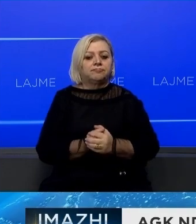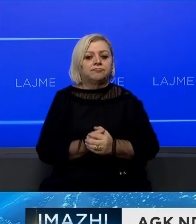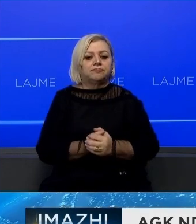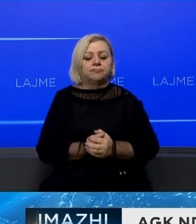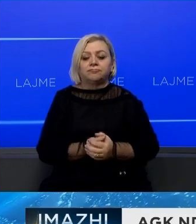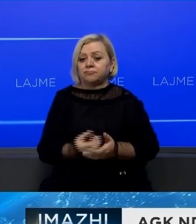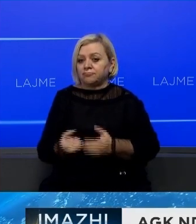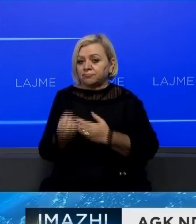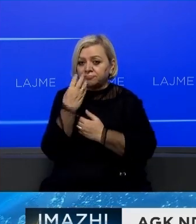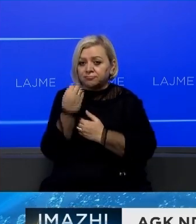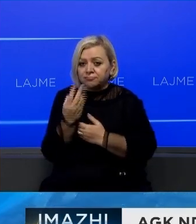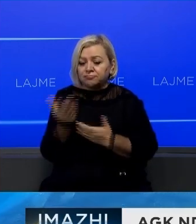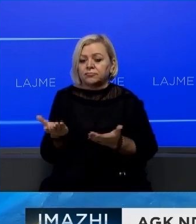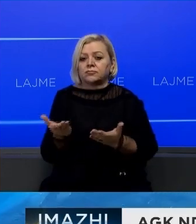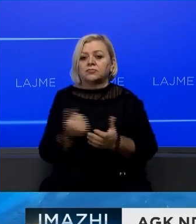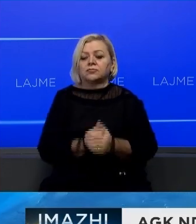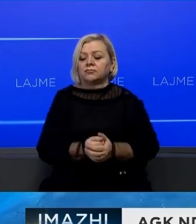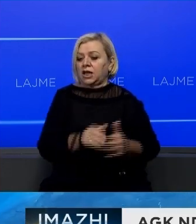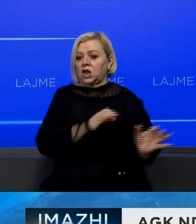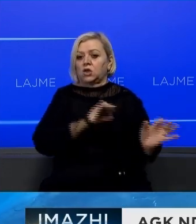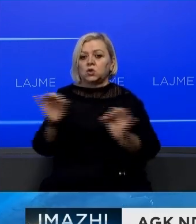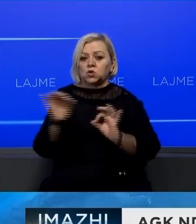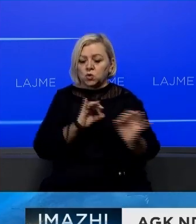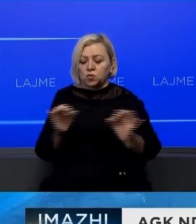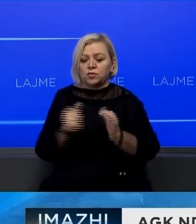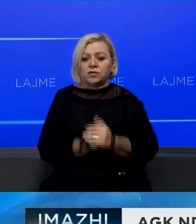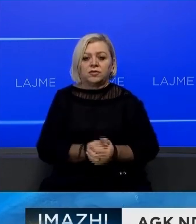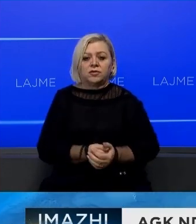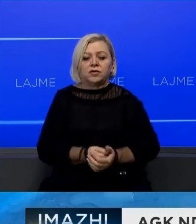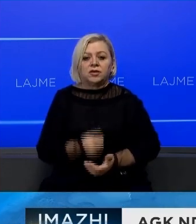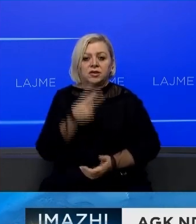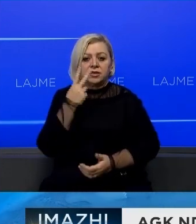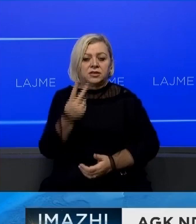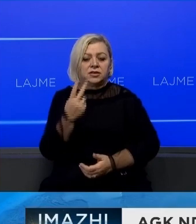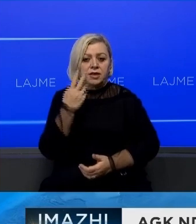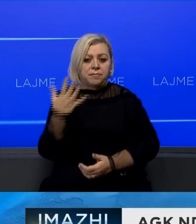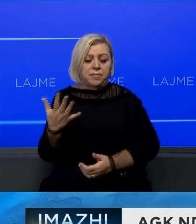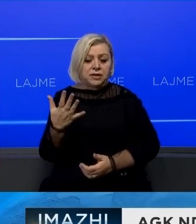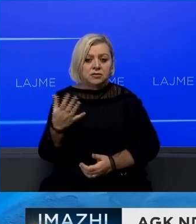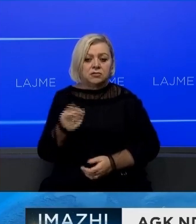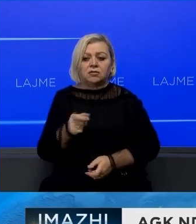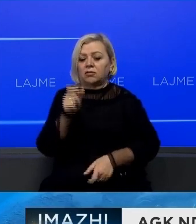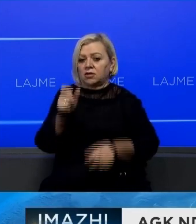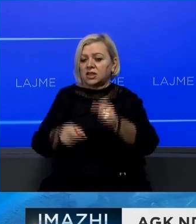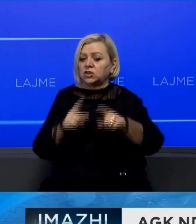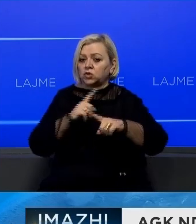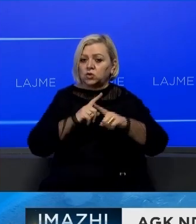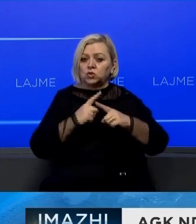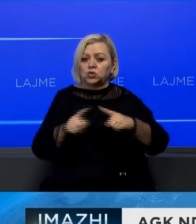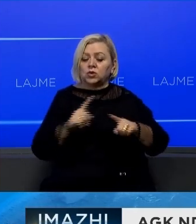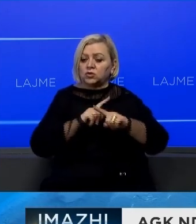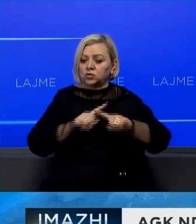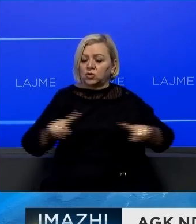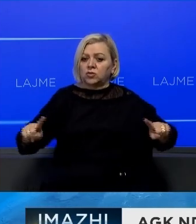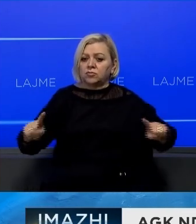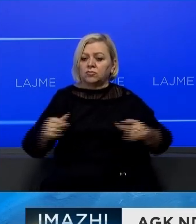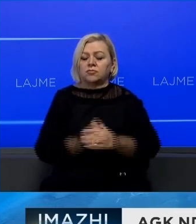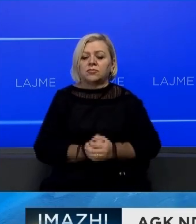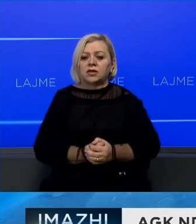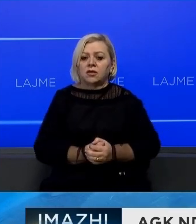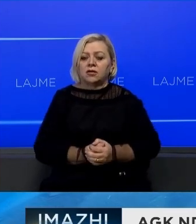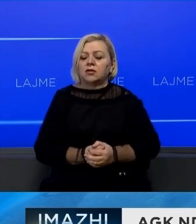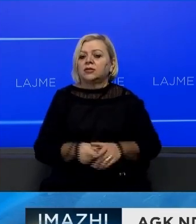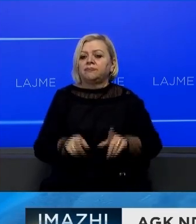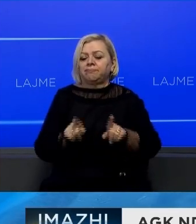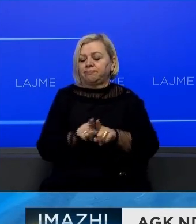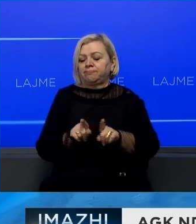të raportojnë të jetë i sigurt, pasi që mbi 25 raste të sulmimeve të ndryshme, qoftë fizike, qoftë online, janë